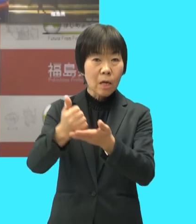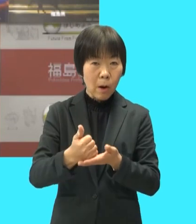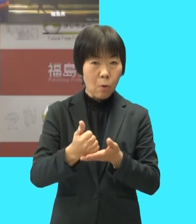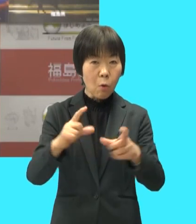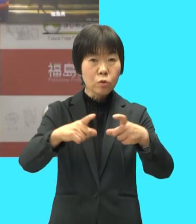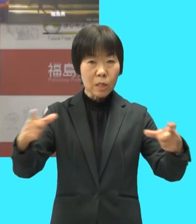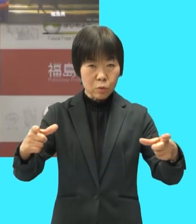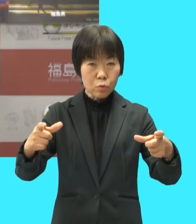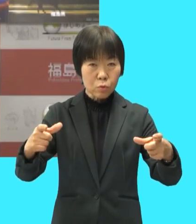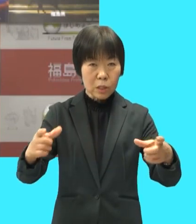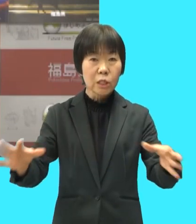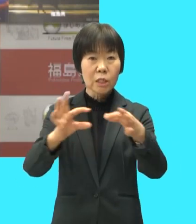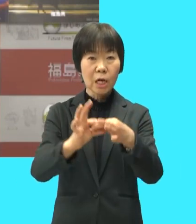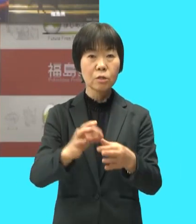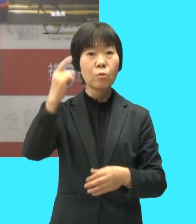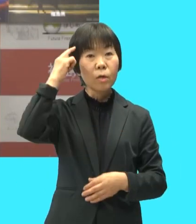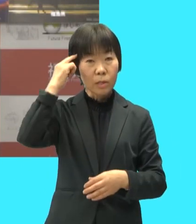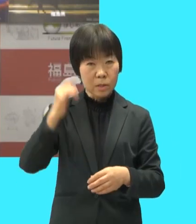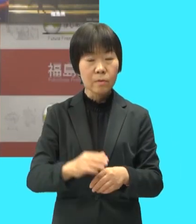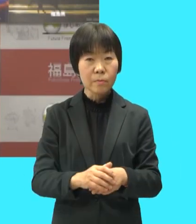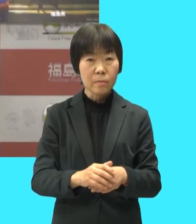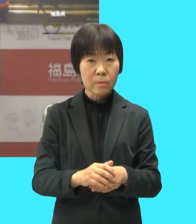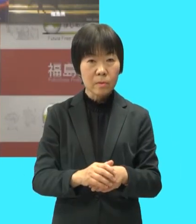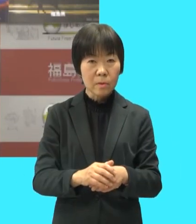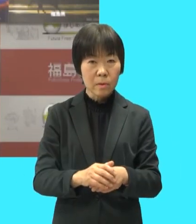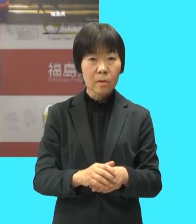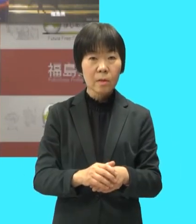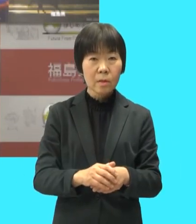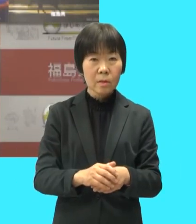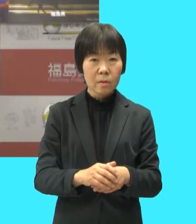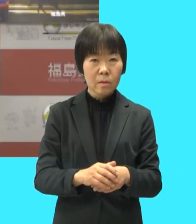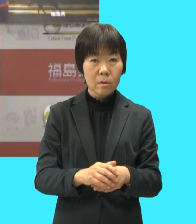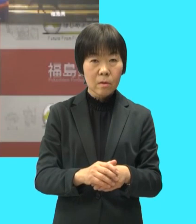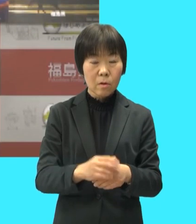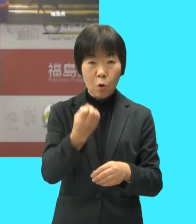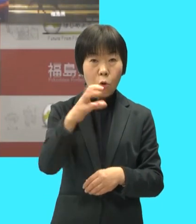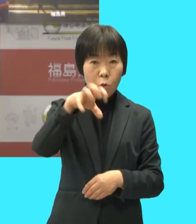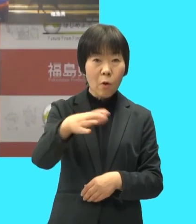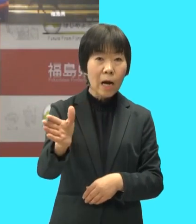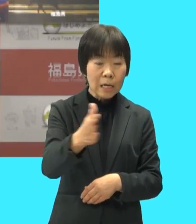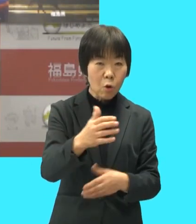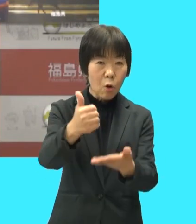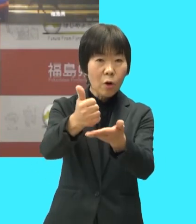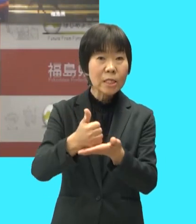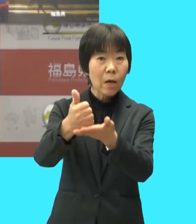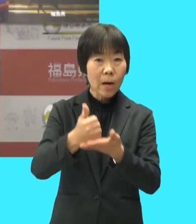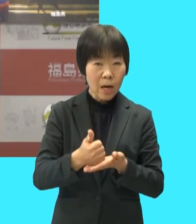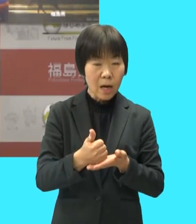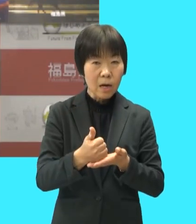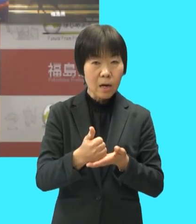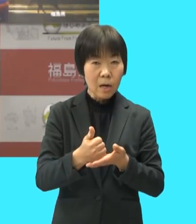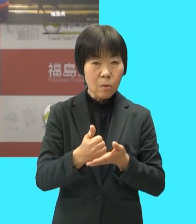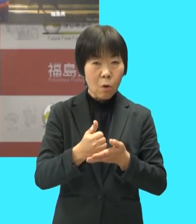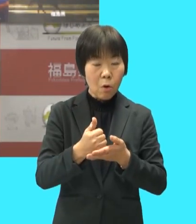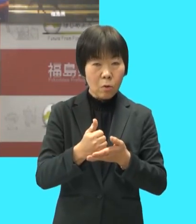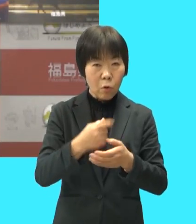さんを増やすことに直接つながると思います。さらに先ほど言ったように香港からのお客さんがこの1